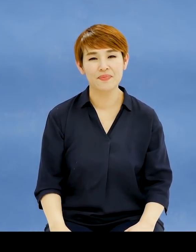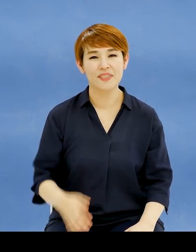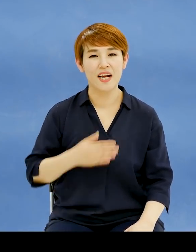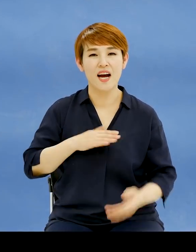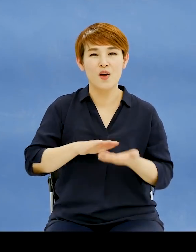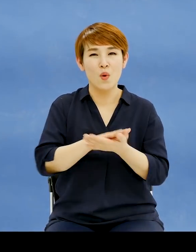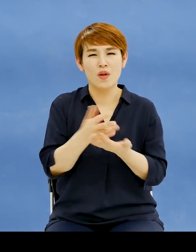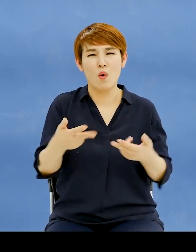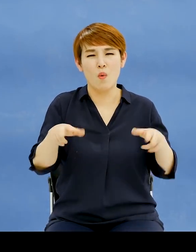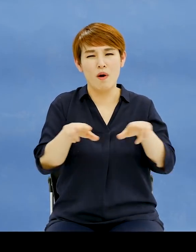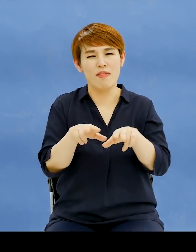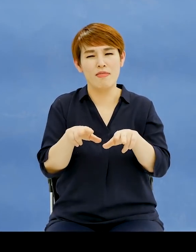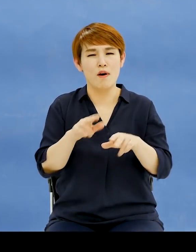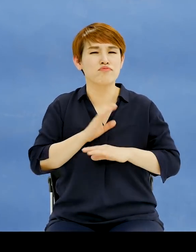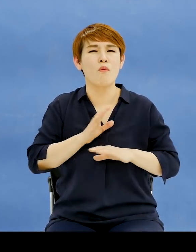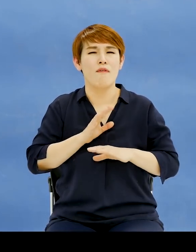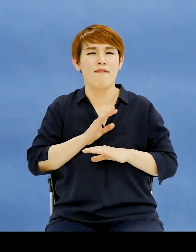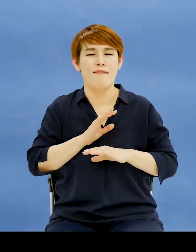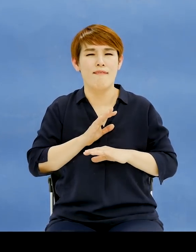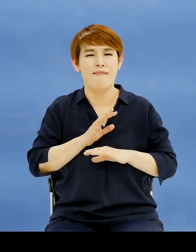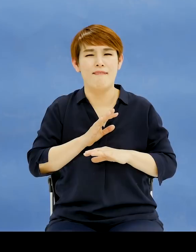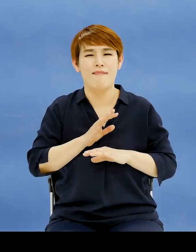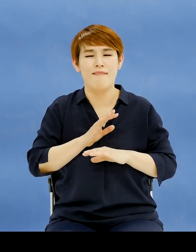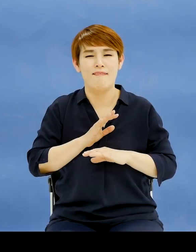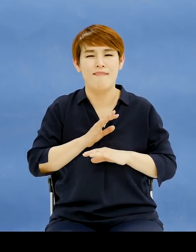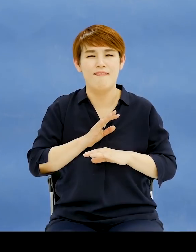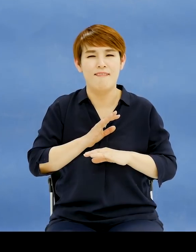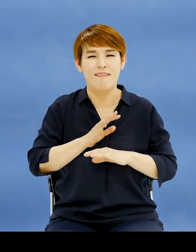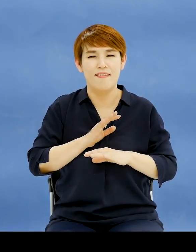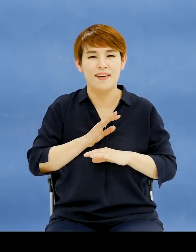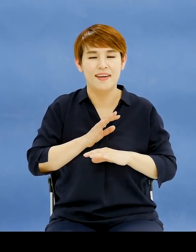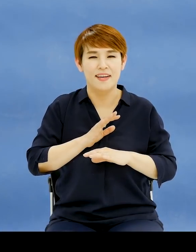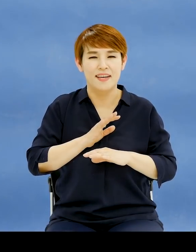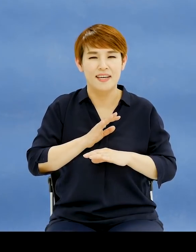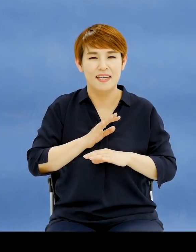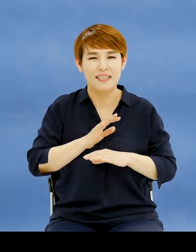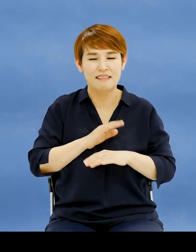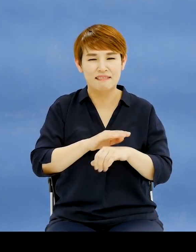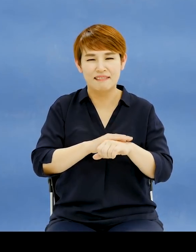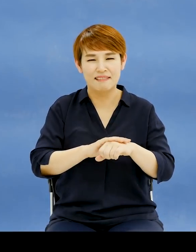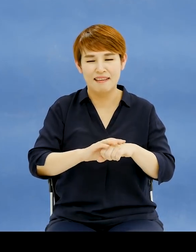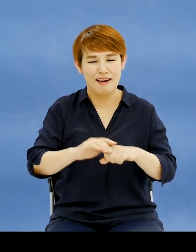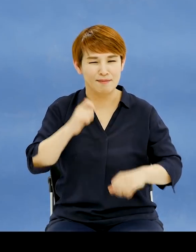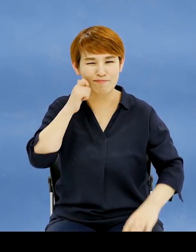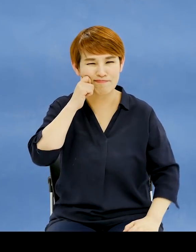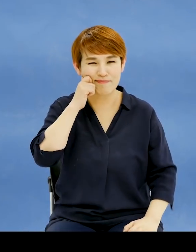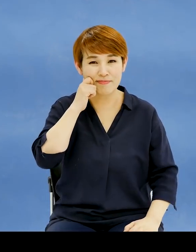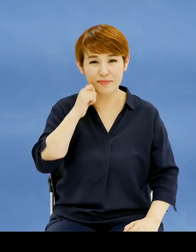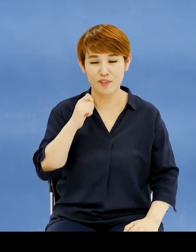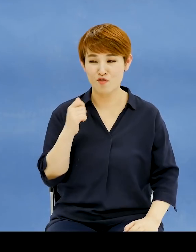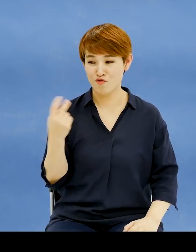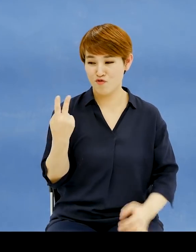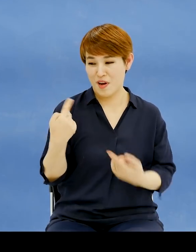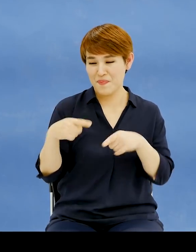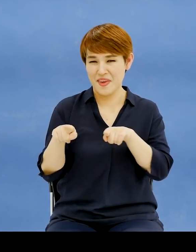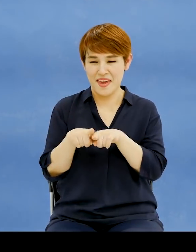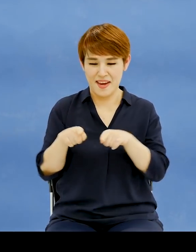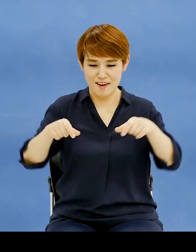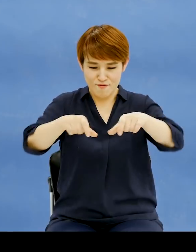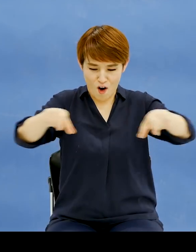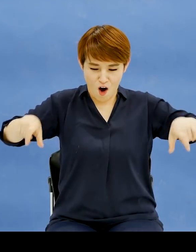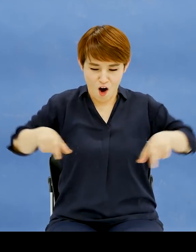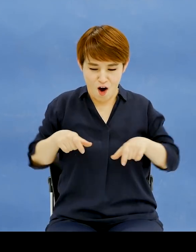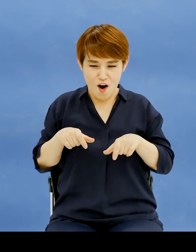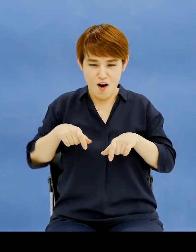이제 제가 좀 이런 놀이공원에 알러지가 있어요. 무서워해요. 공포감이 있어요? 네, 그래서 잘 못하는데 예. 이제